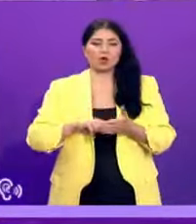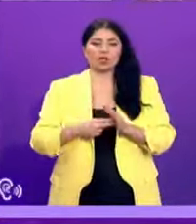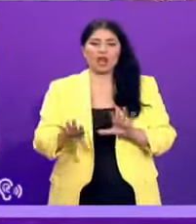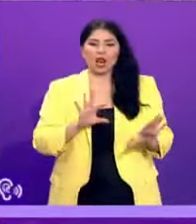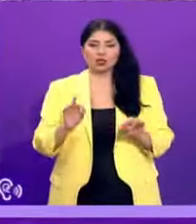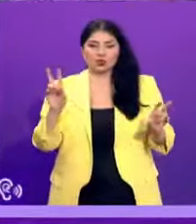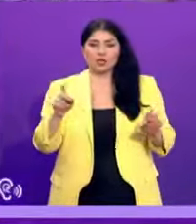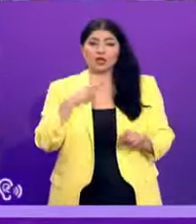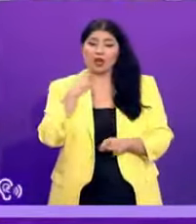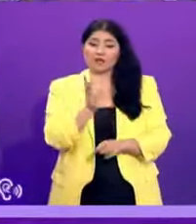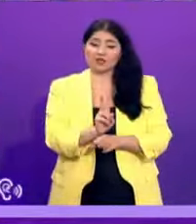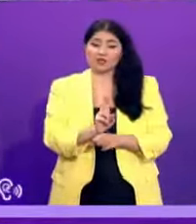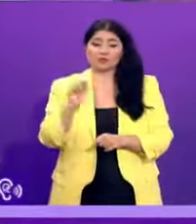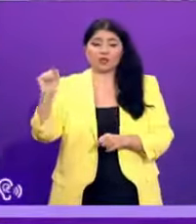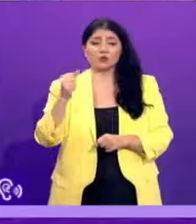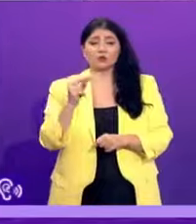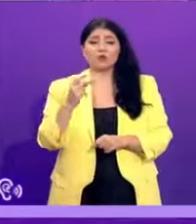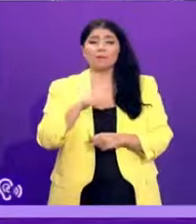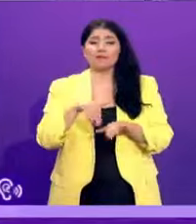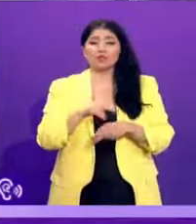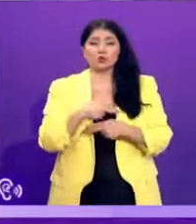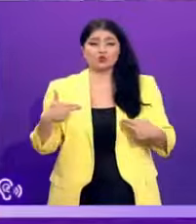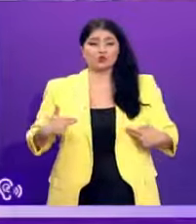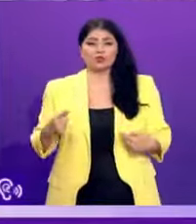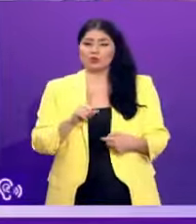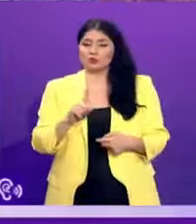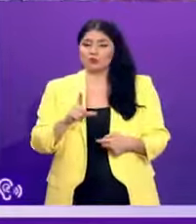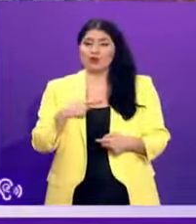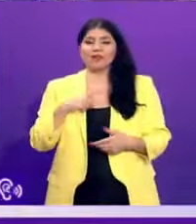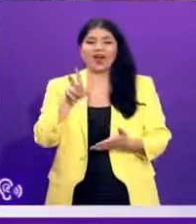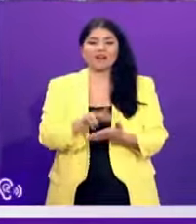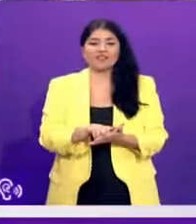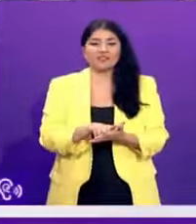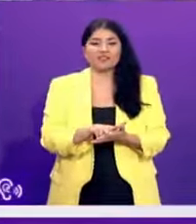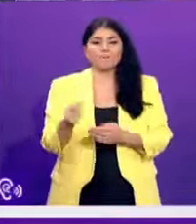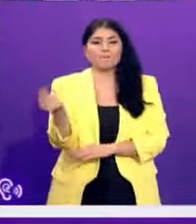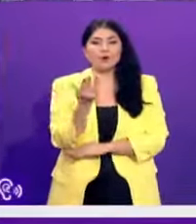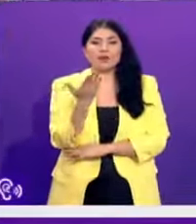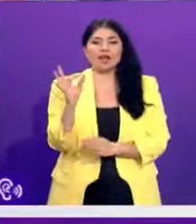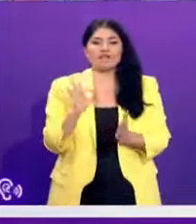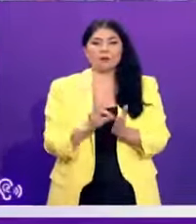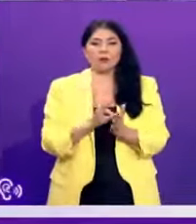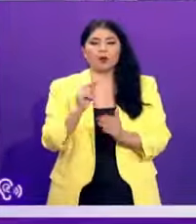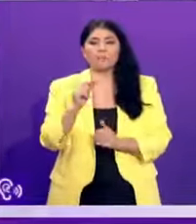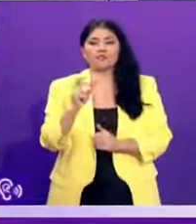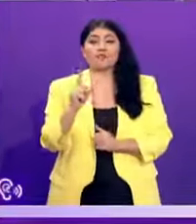de asemenea pe socialdemocrați că Ministerul Justiției nu va mai da avize proiectelor inițiate de PSD